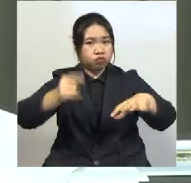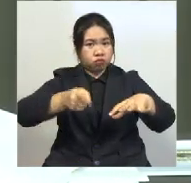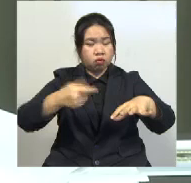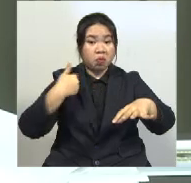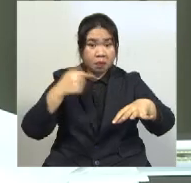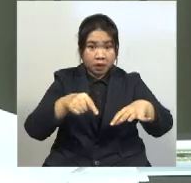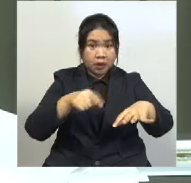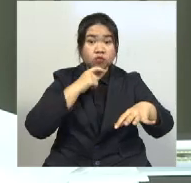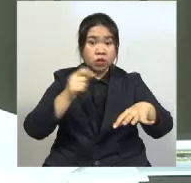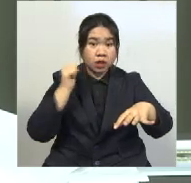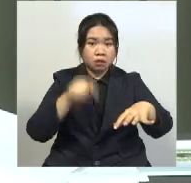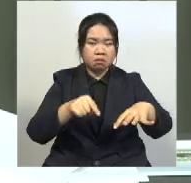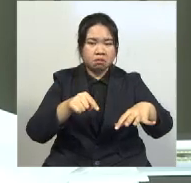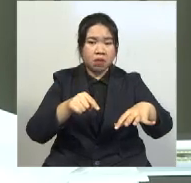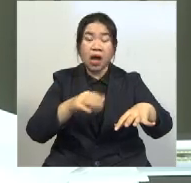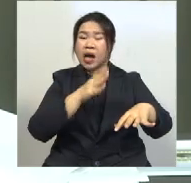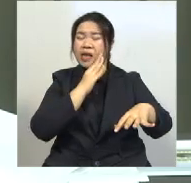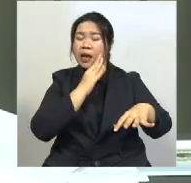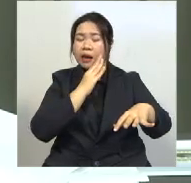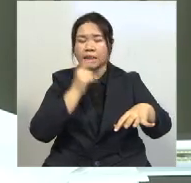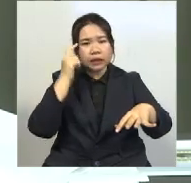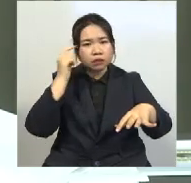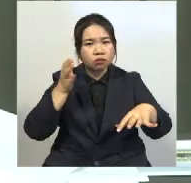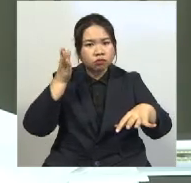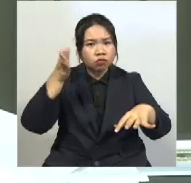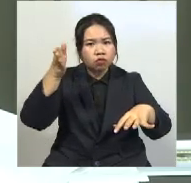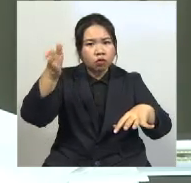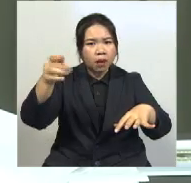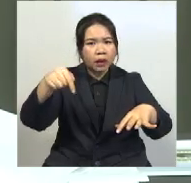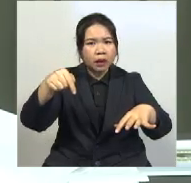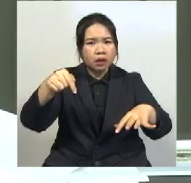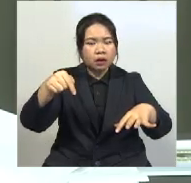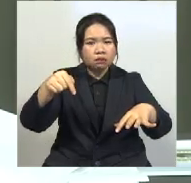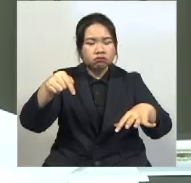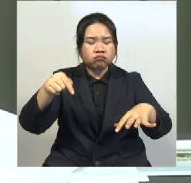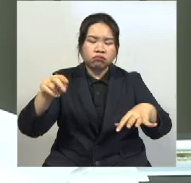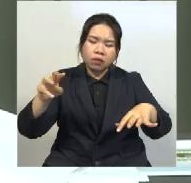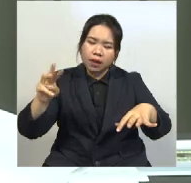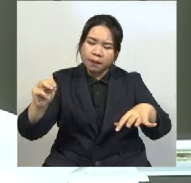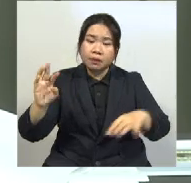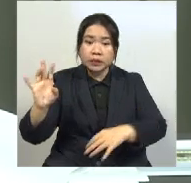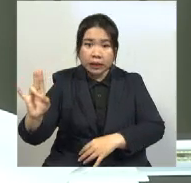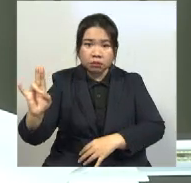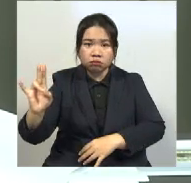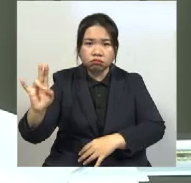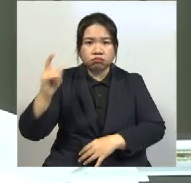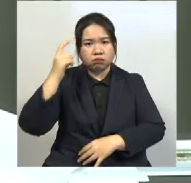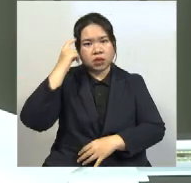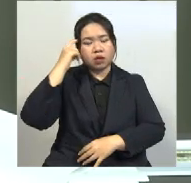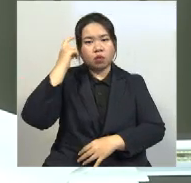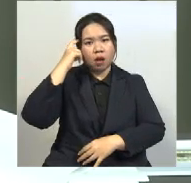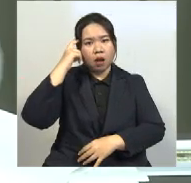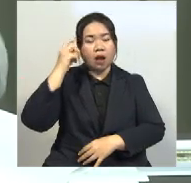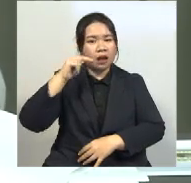ทำให้สไลด์ถัดไปครับคาดการณ์ว่าM7 นะครับจะมีปริมาณน้ำ